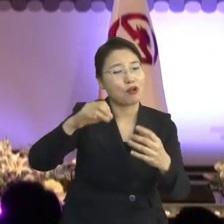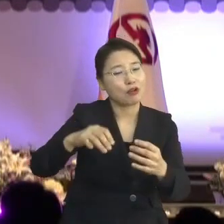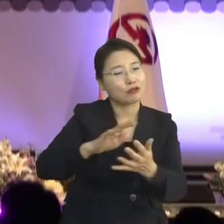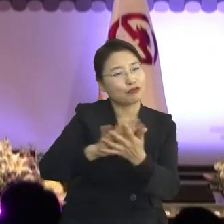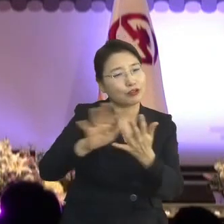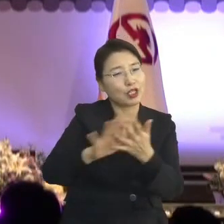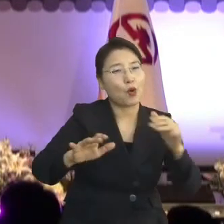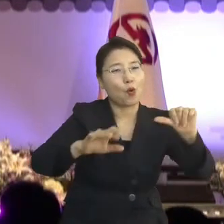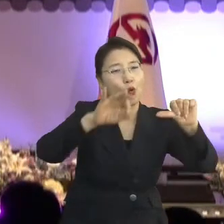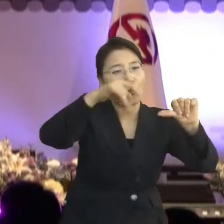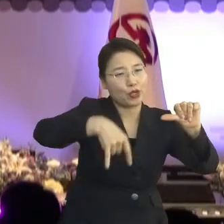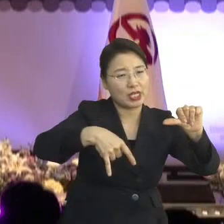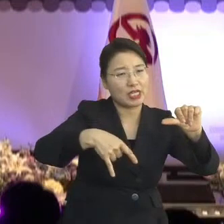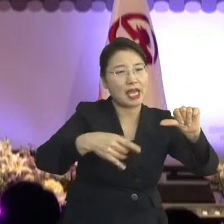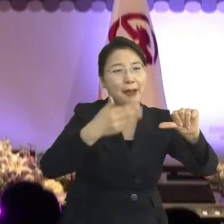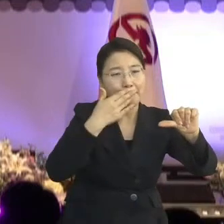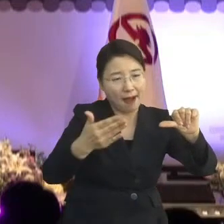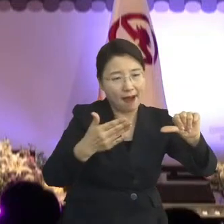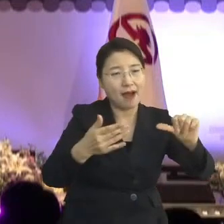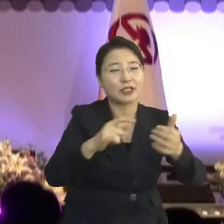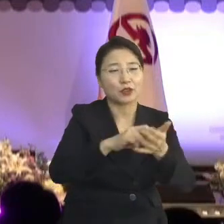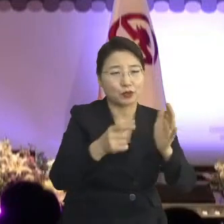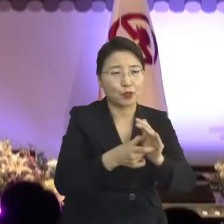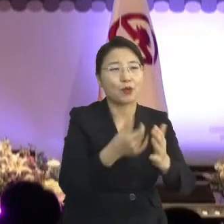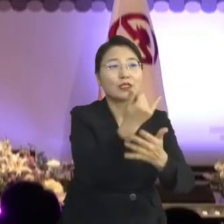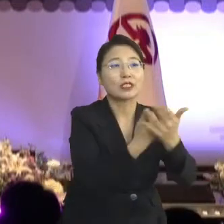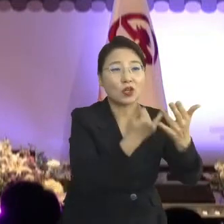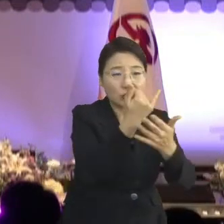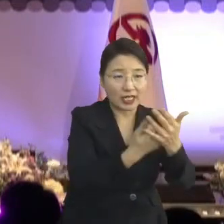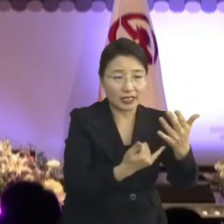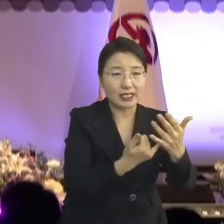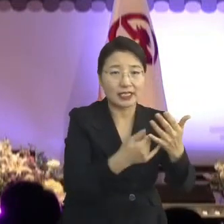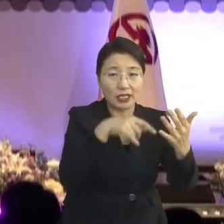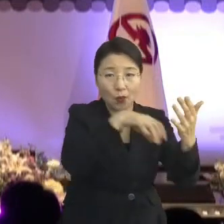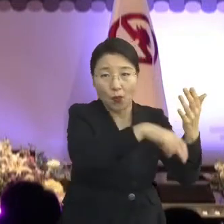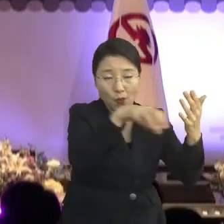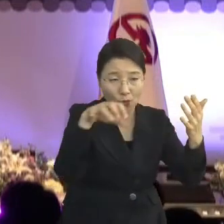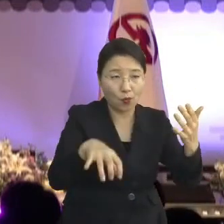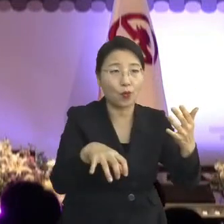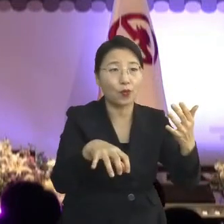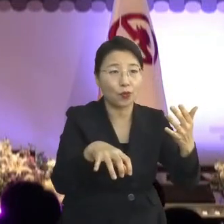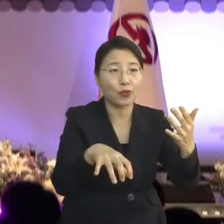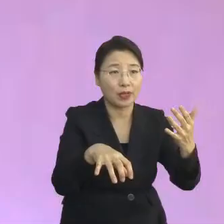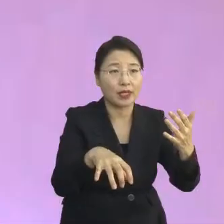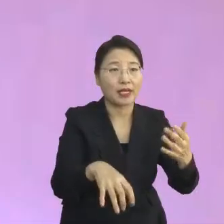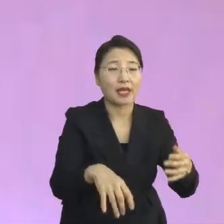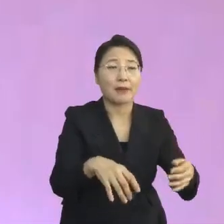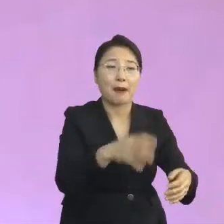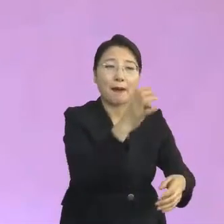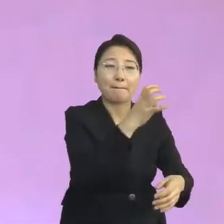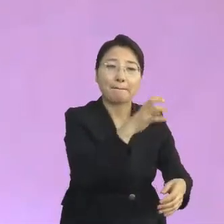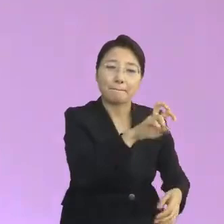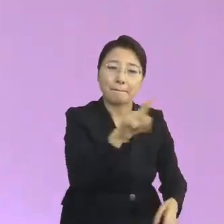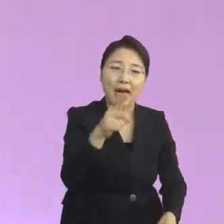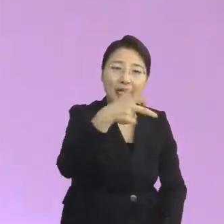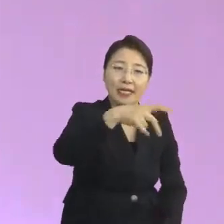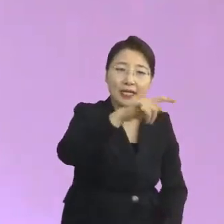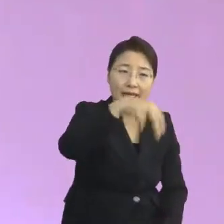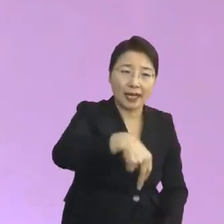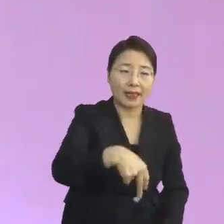마켓몰 조성과 청량리역 일대 복합개발로 청량리를 서울 동부권